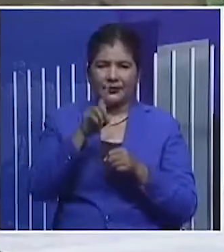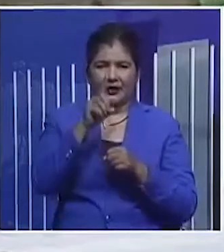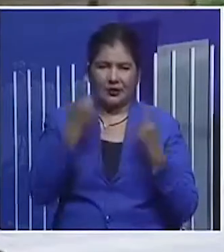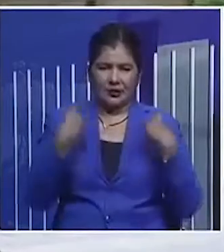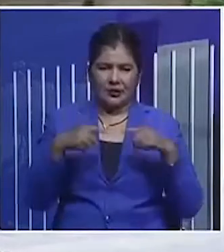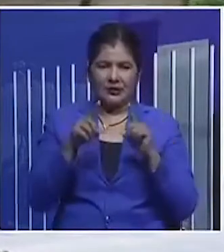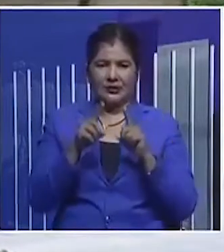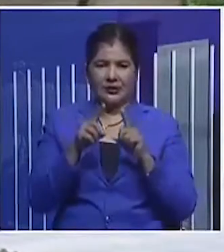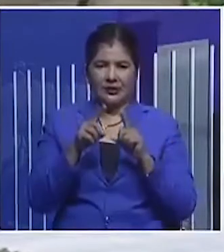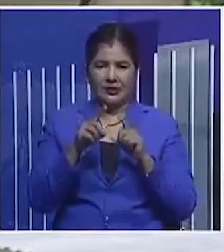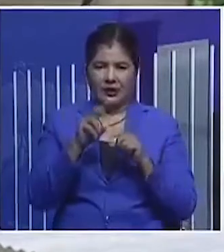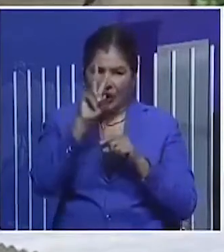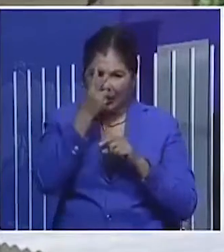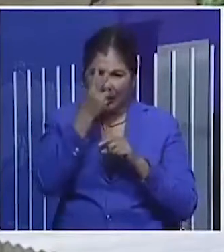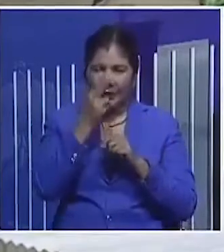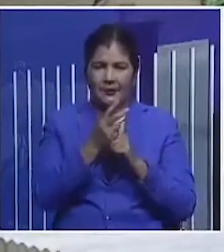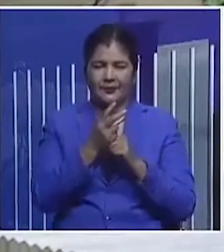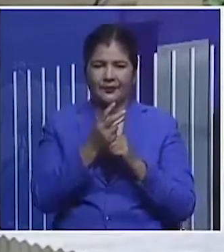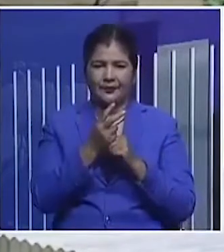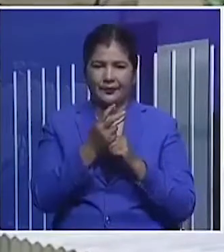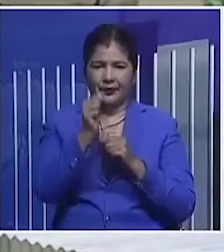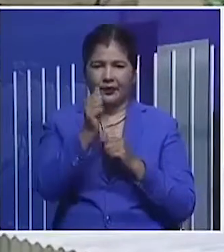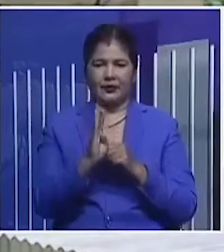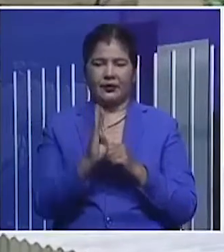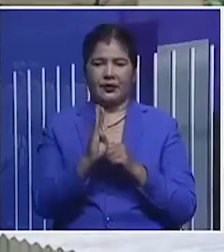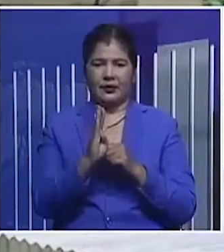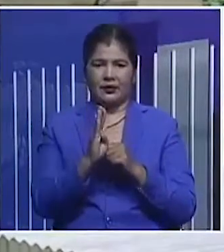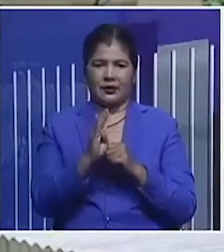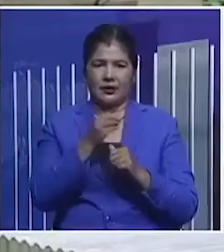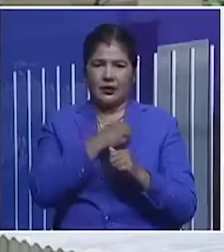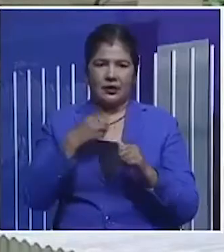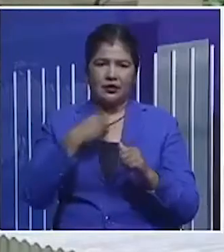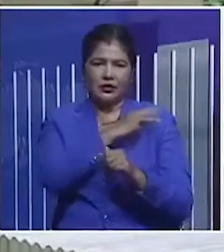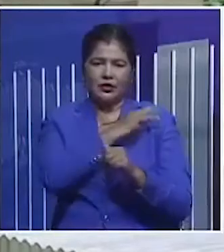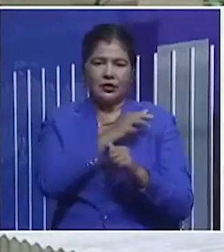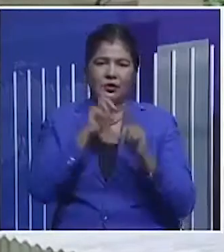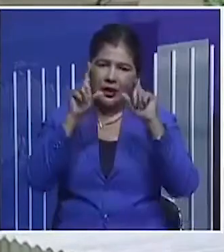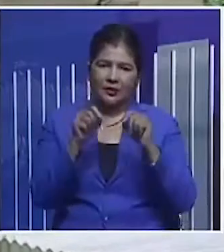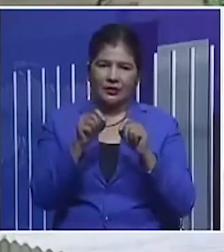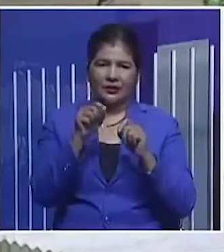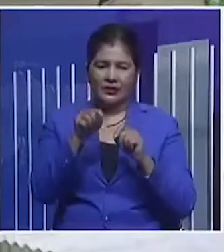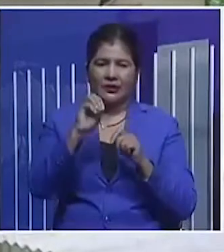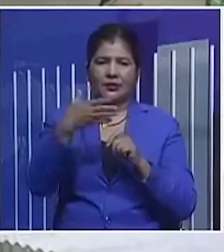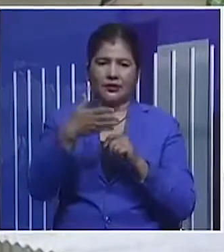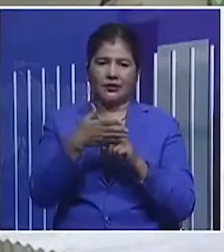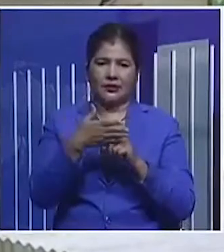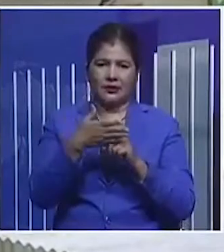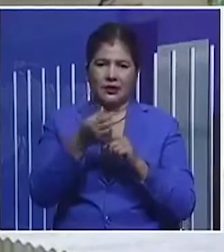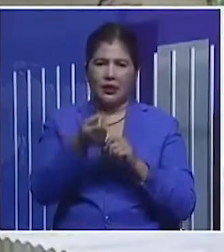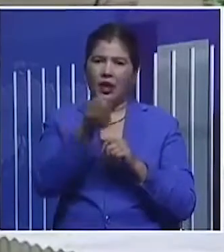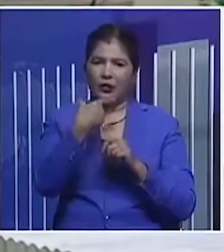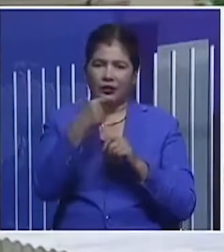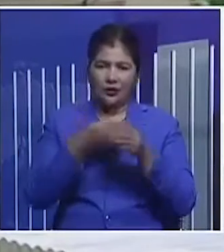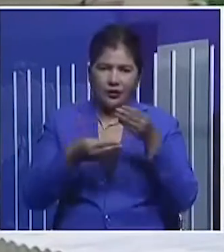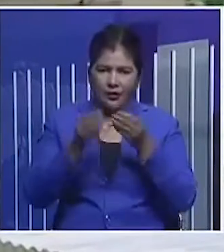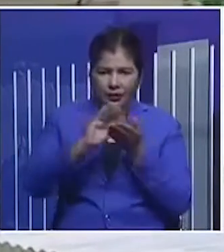स्वास्थ्य अथवा अब जस्तै डक्टरहरूको आवश्यक, अनि त्यसपछि अब औषधीय